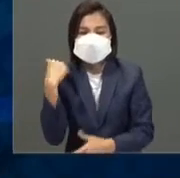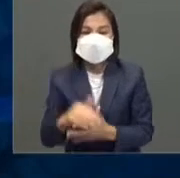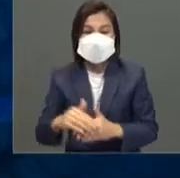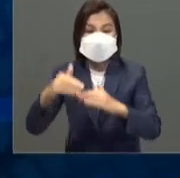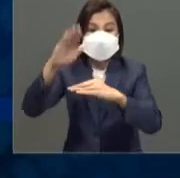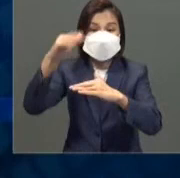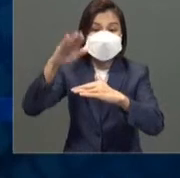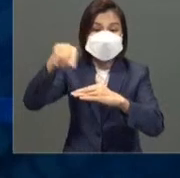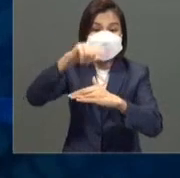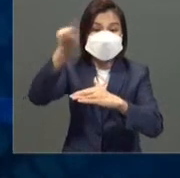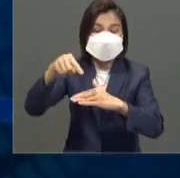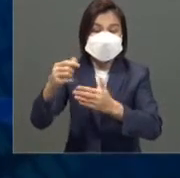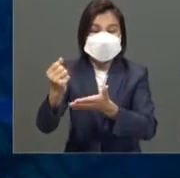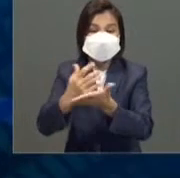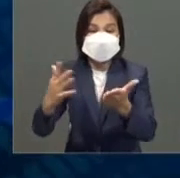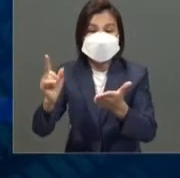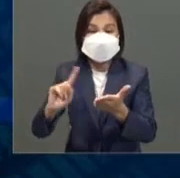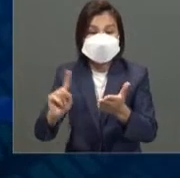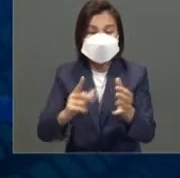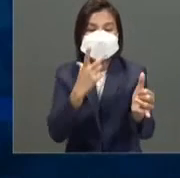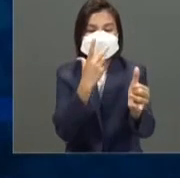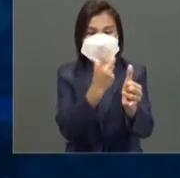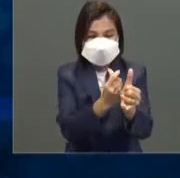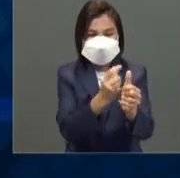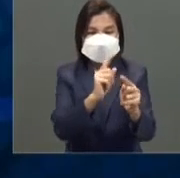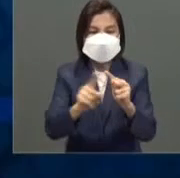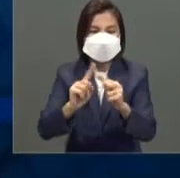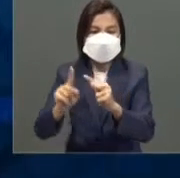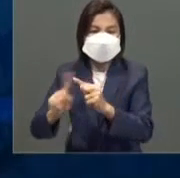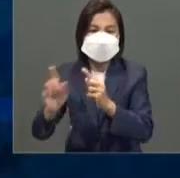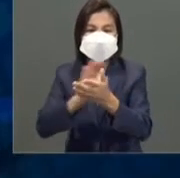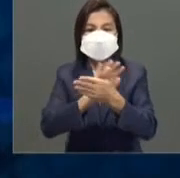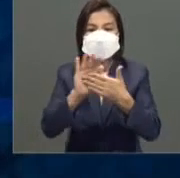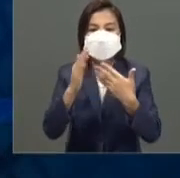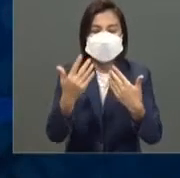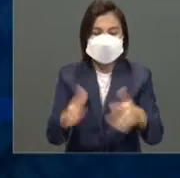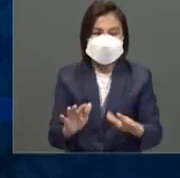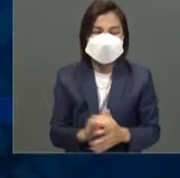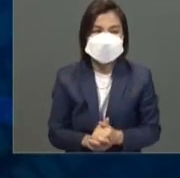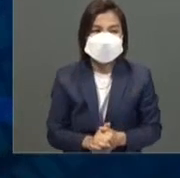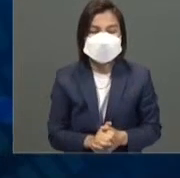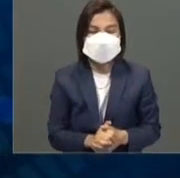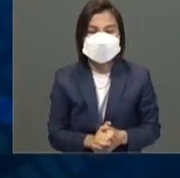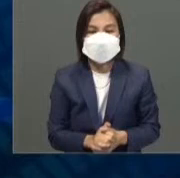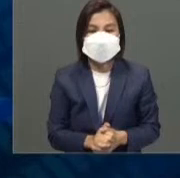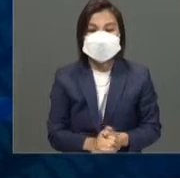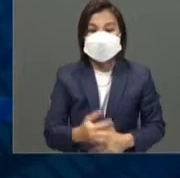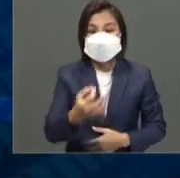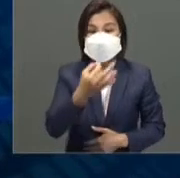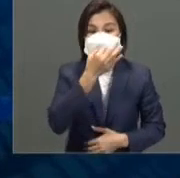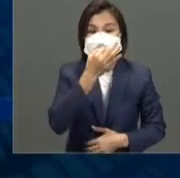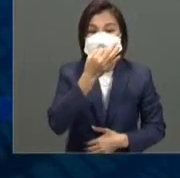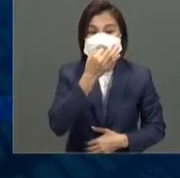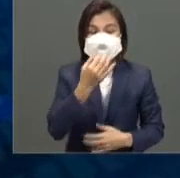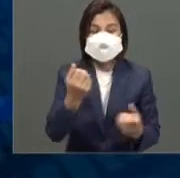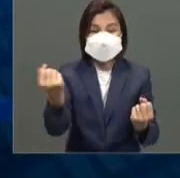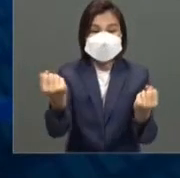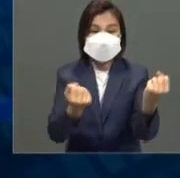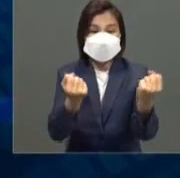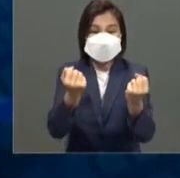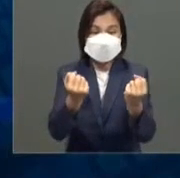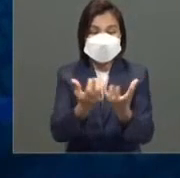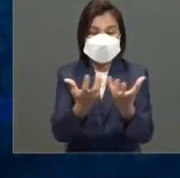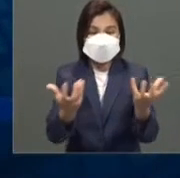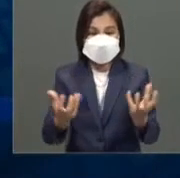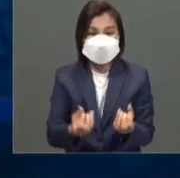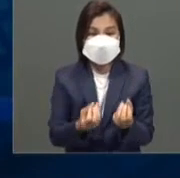างบนเนี่ยโดยส่วนใหญ่แล้วก็ได้รับวัคซีนซะเป็นส่วนใหญ่นะครับมาดูในอาชีพขนส่งสาธารณะอันนี้หล